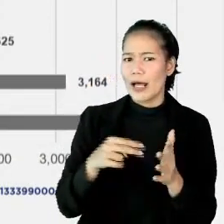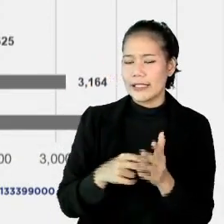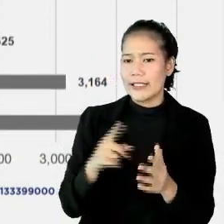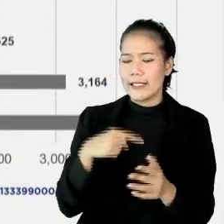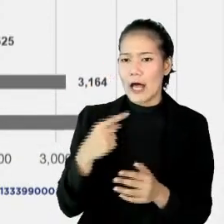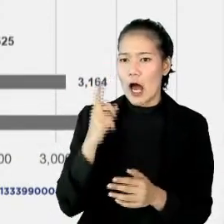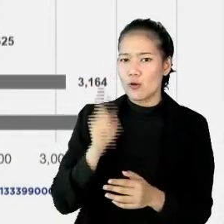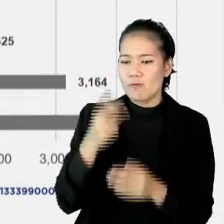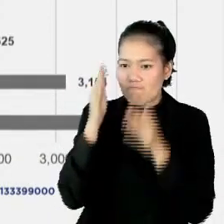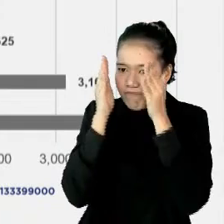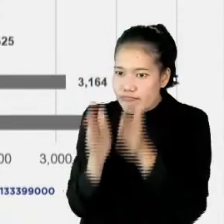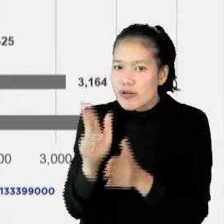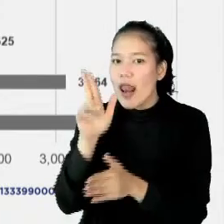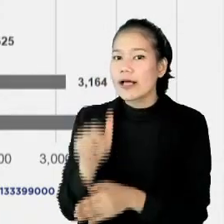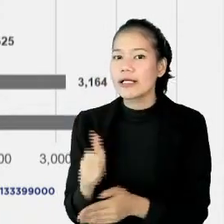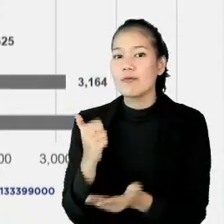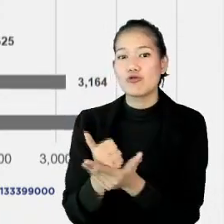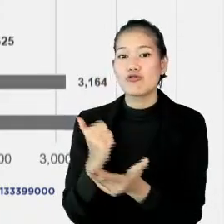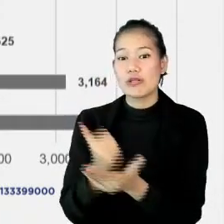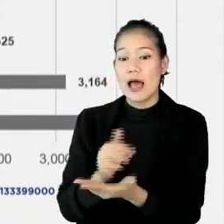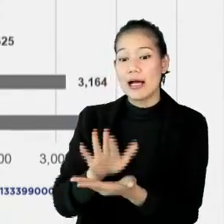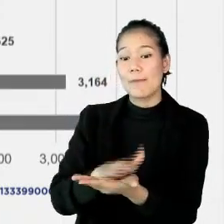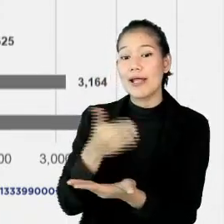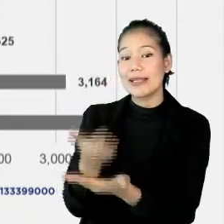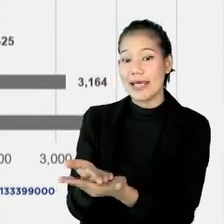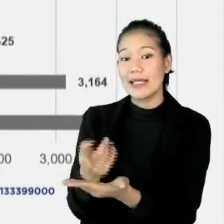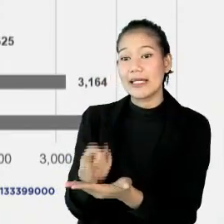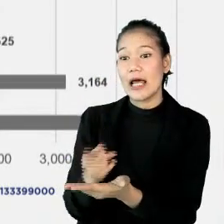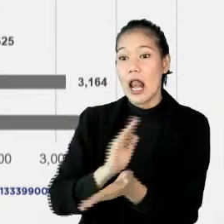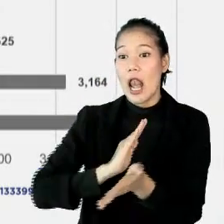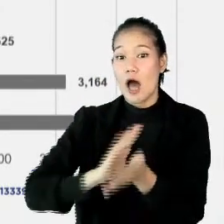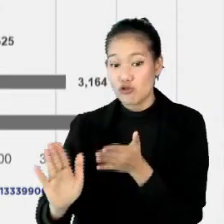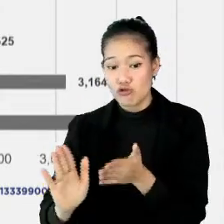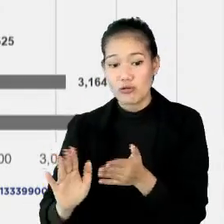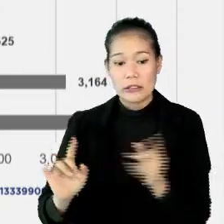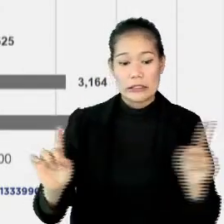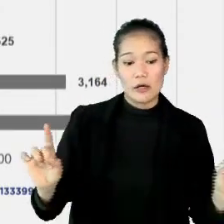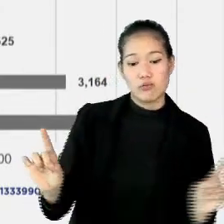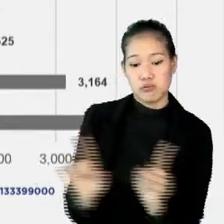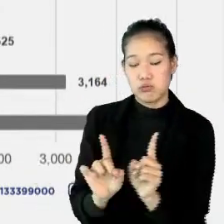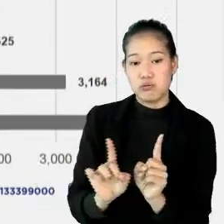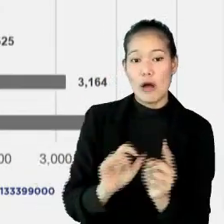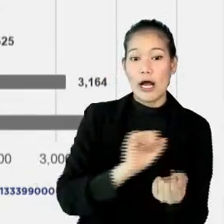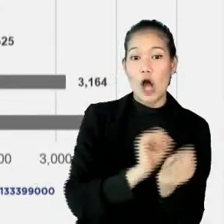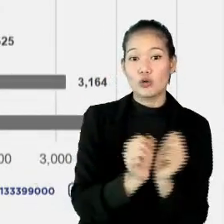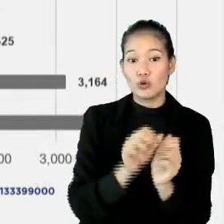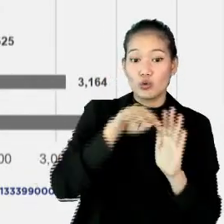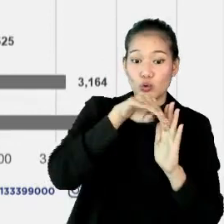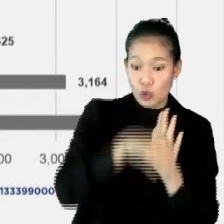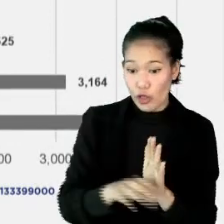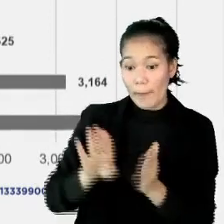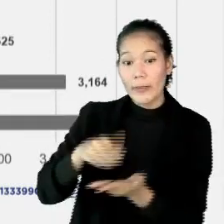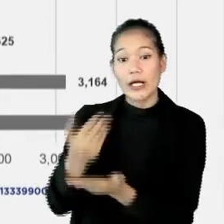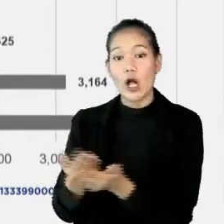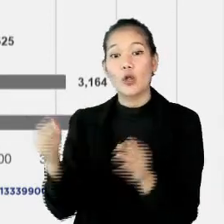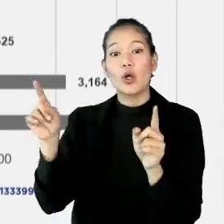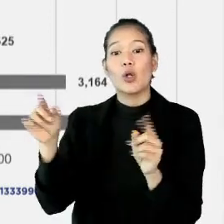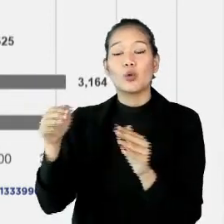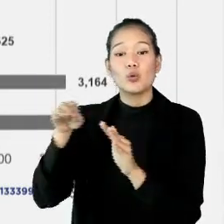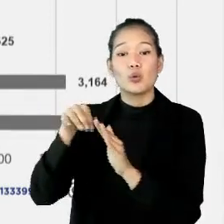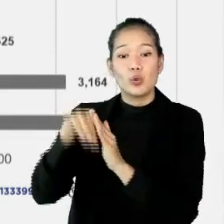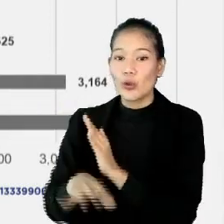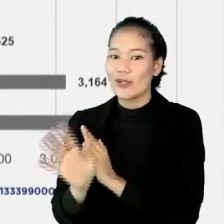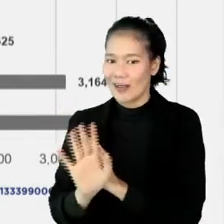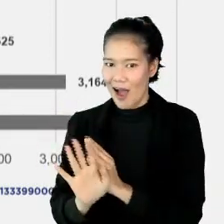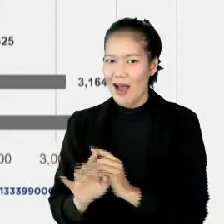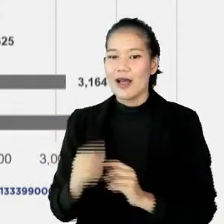highlight lagi nih Dr. Dewi, bahwa sebetulnya kematian itu nggak langsung nih barengan sama kasus turun, kematian turun nih. Jadi kita memang harus agak